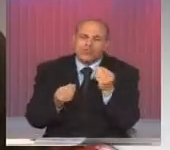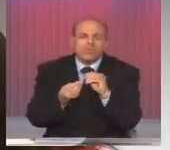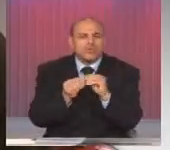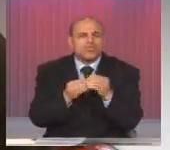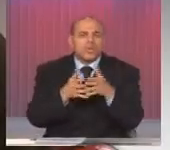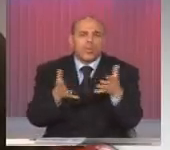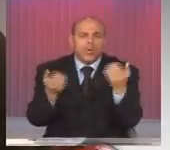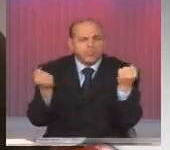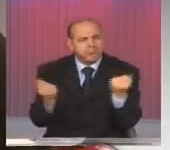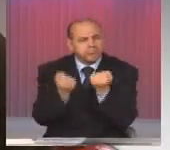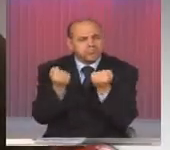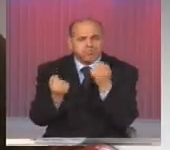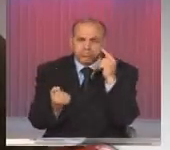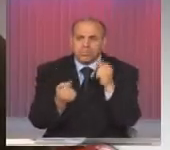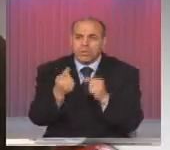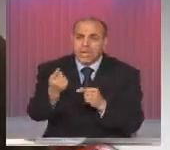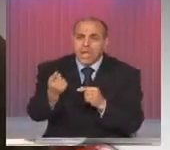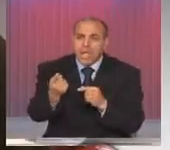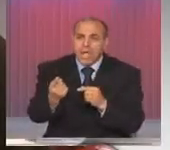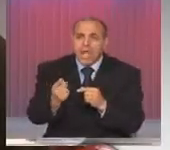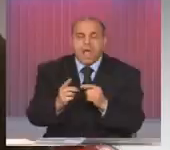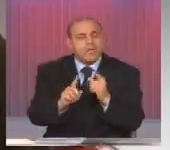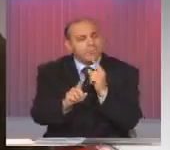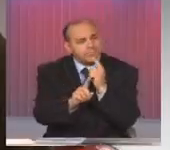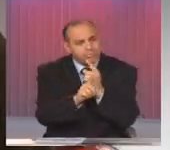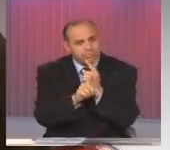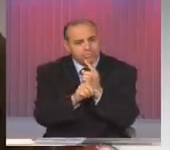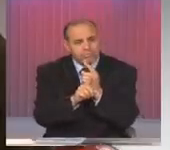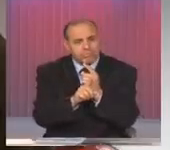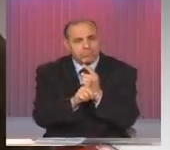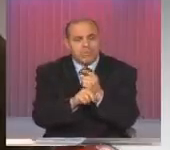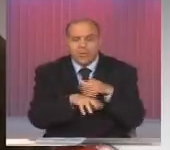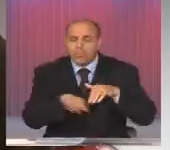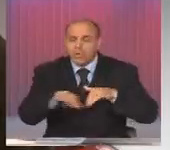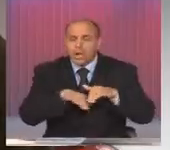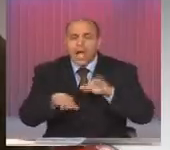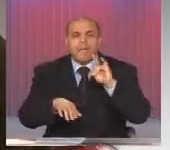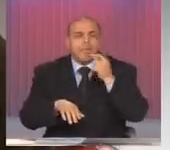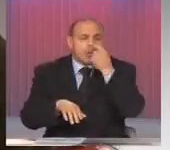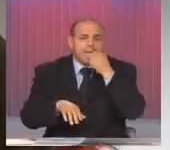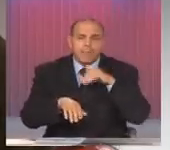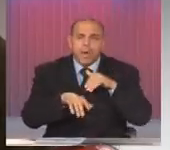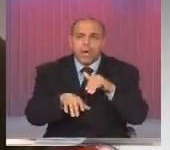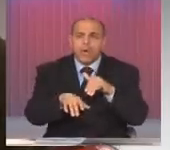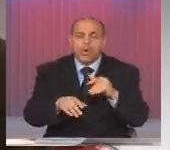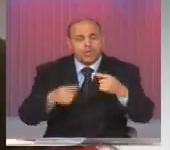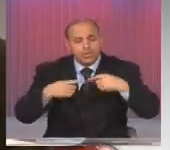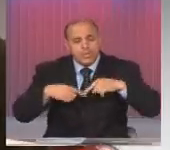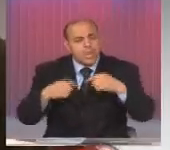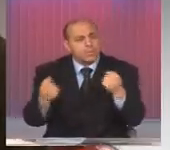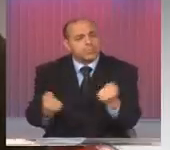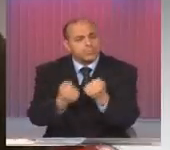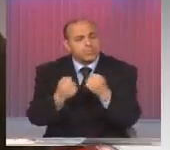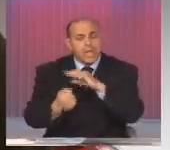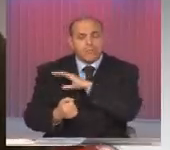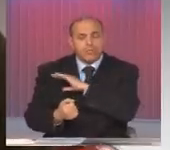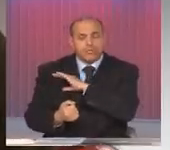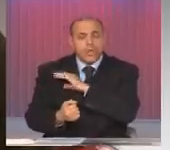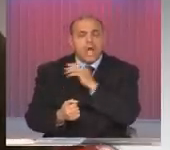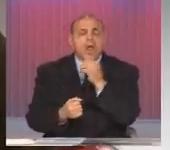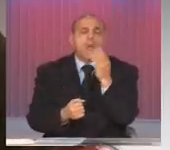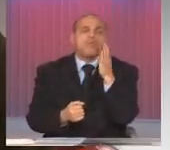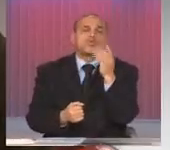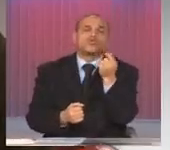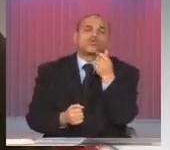هذه الحركات، وهذا الالتقاء في نظم غدوة مسيرة بشارع الحبيب بورقيبة، هناك جلسة عامة لهذه الحركات هي باش تتكلم في بورصة الشغل،